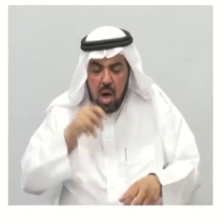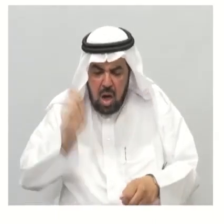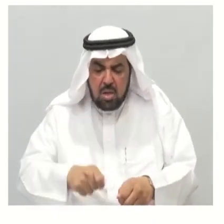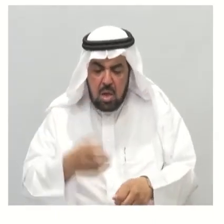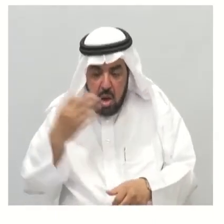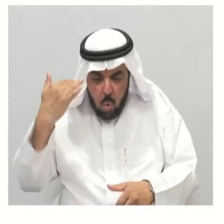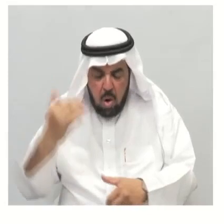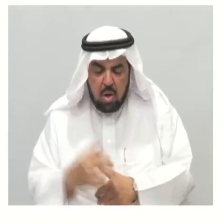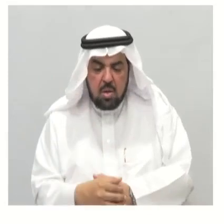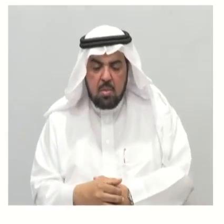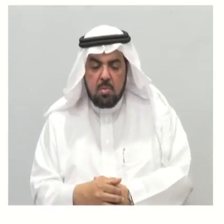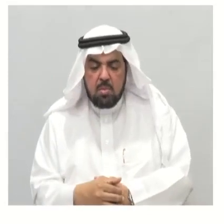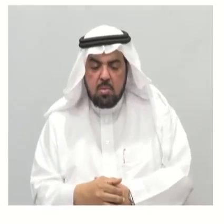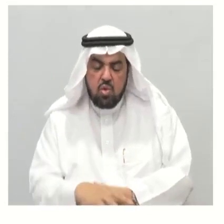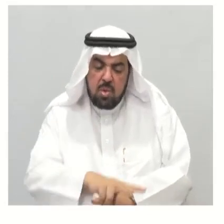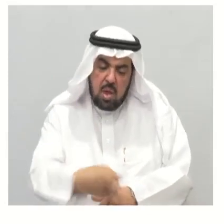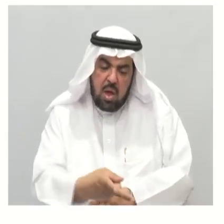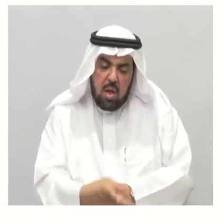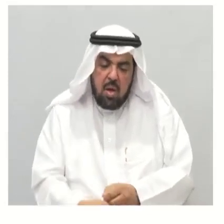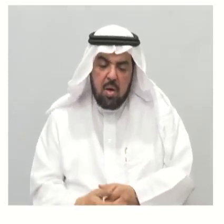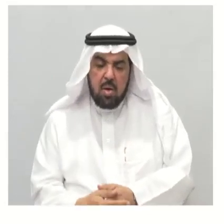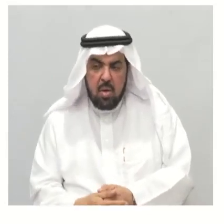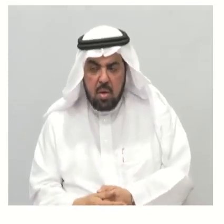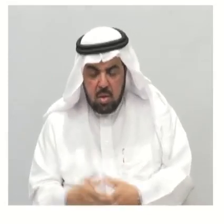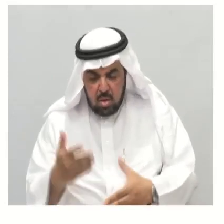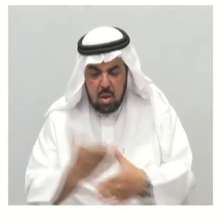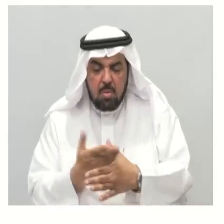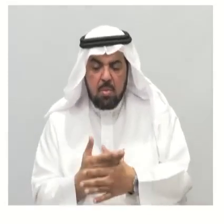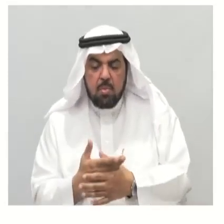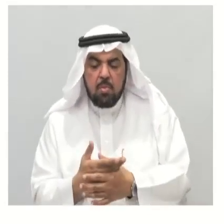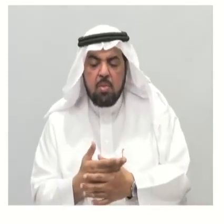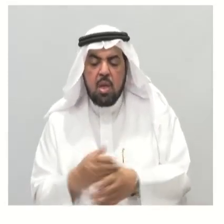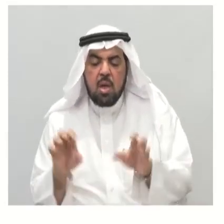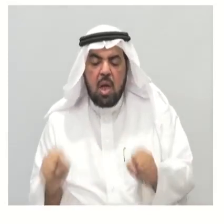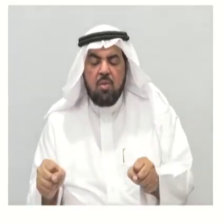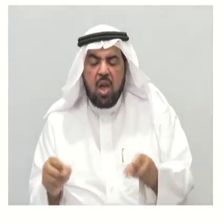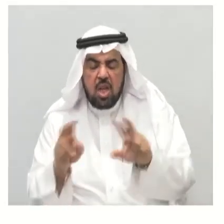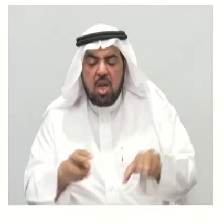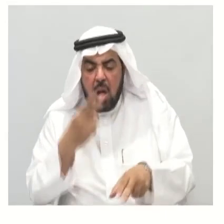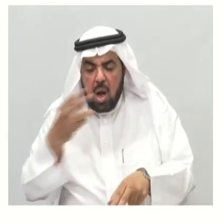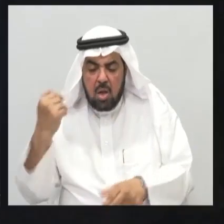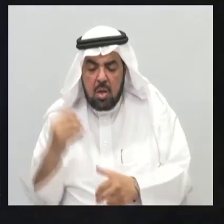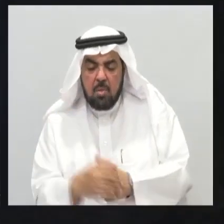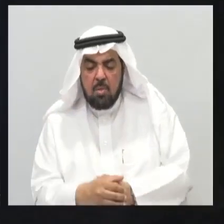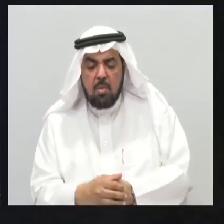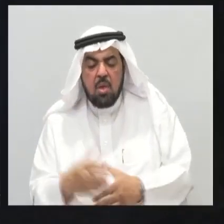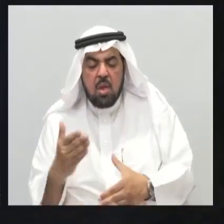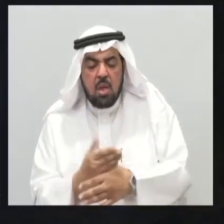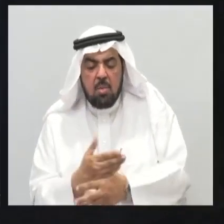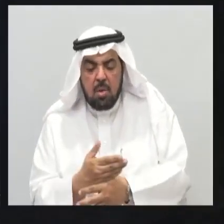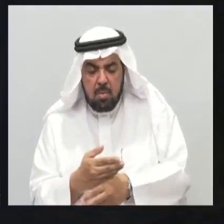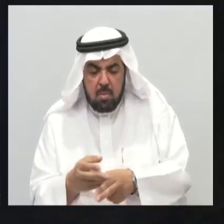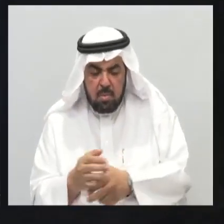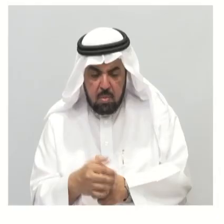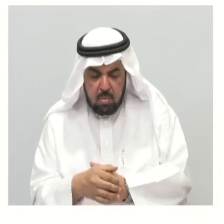الأصلي، وانظر ماذا أصبح. لماذا لم يحتفظ بشكله الأصلي؟ ما السبب في ذلك يا